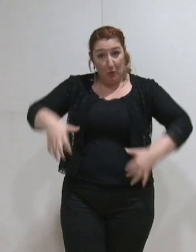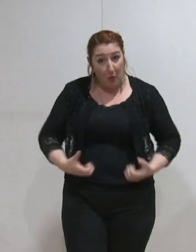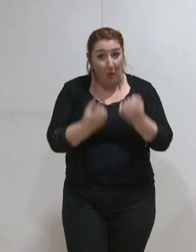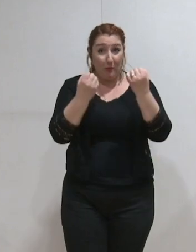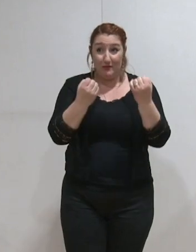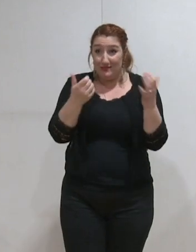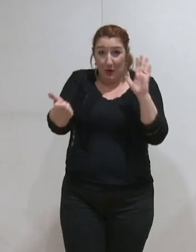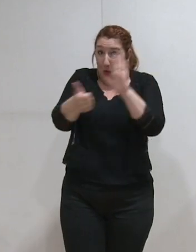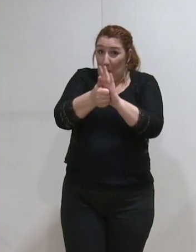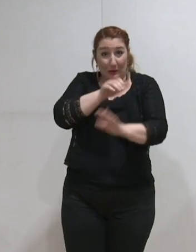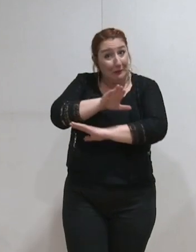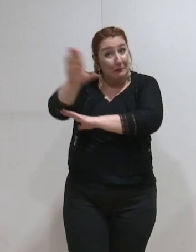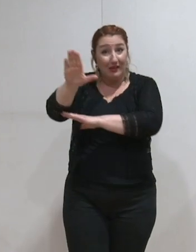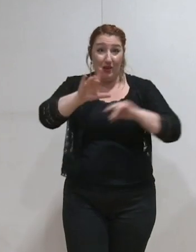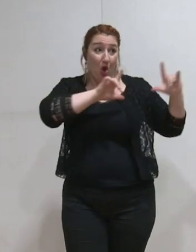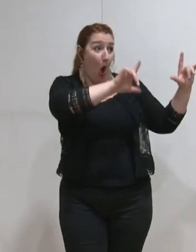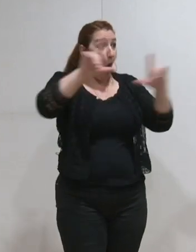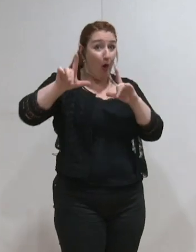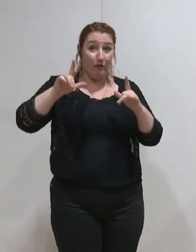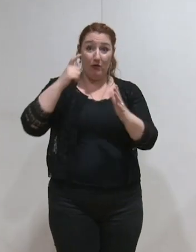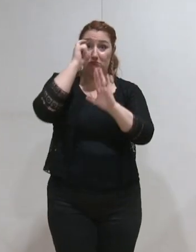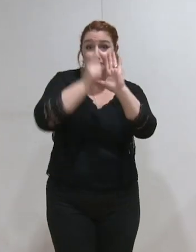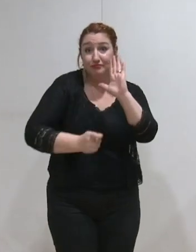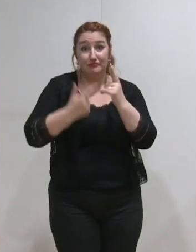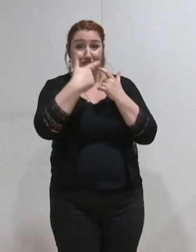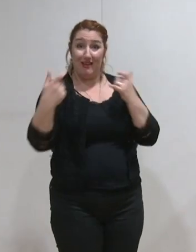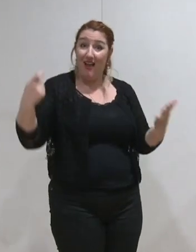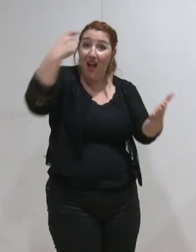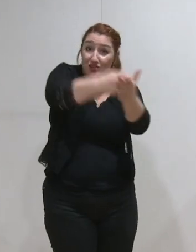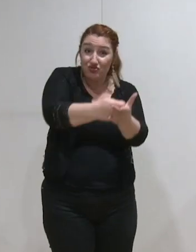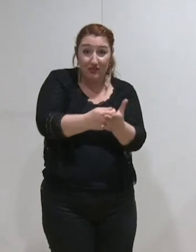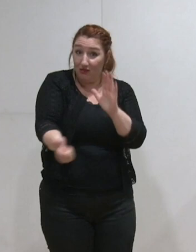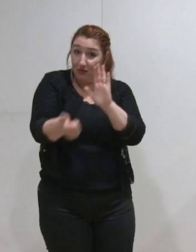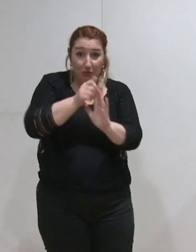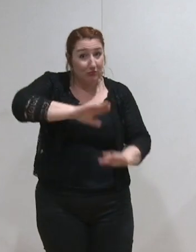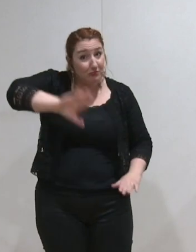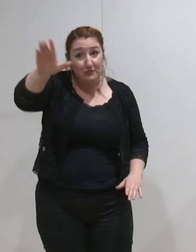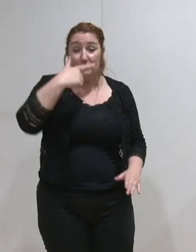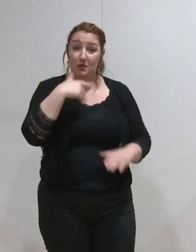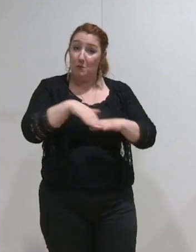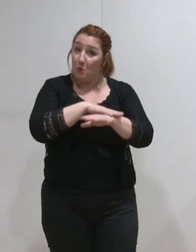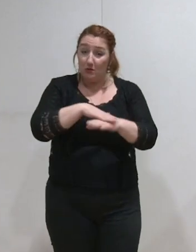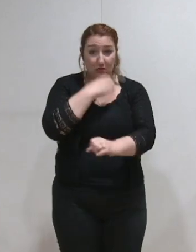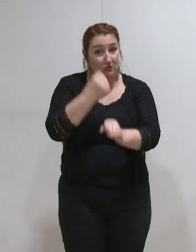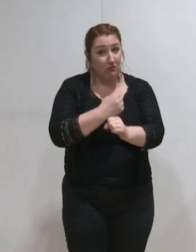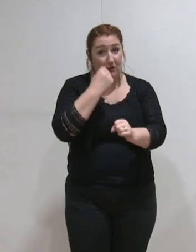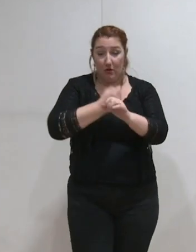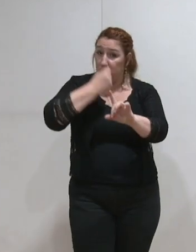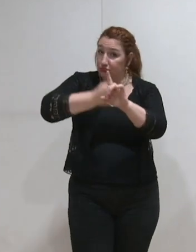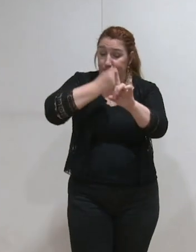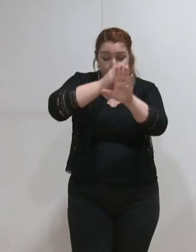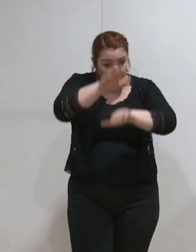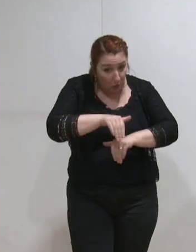d'être d'acquérir des œuvres et donc c'est une politique qui nous que nous continuons à la fois avec